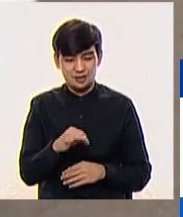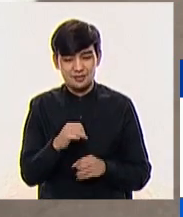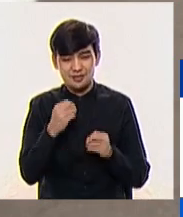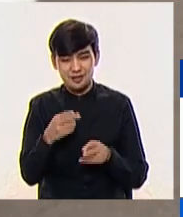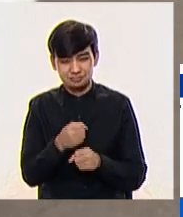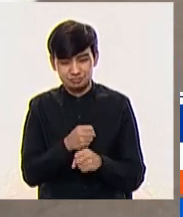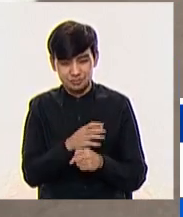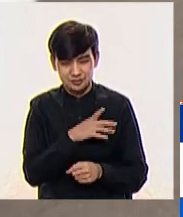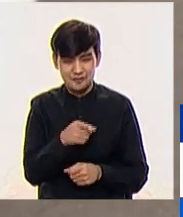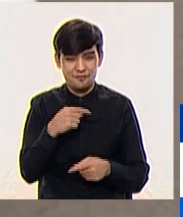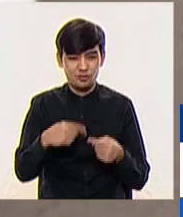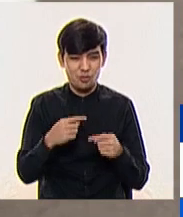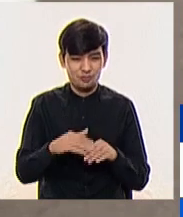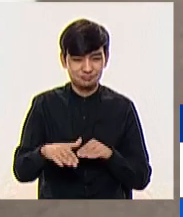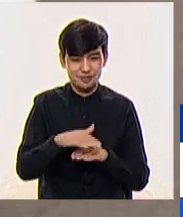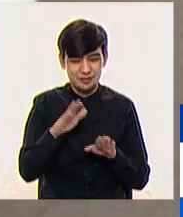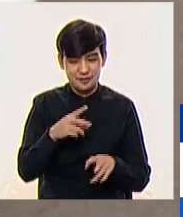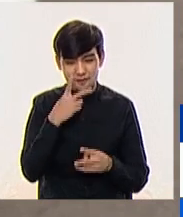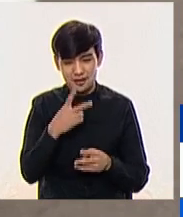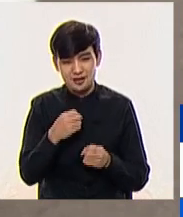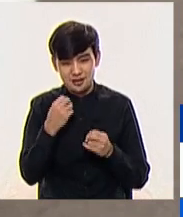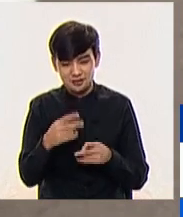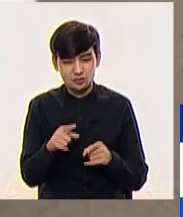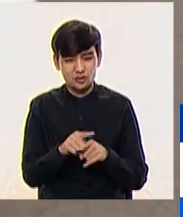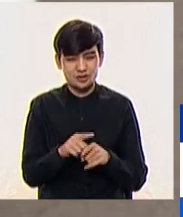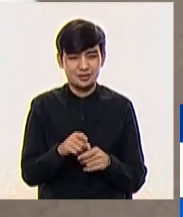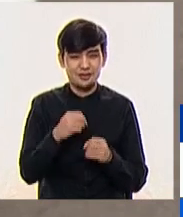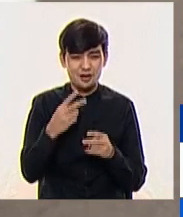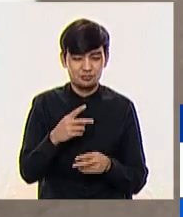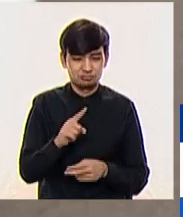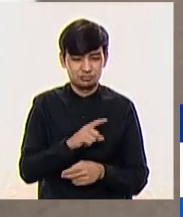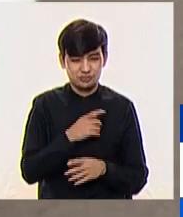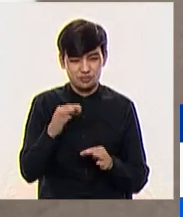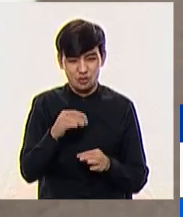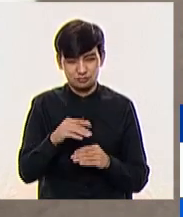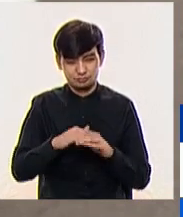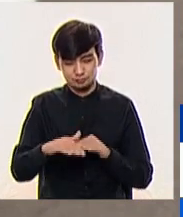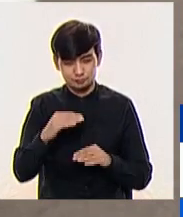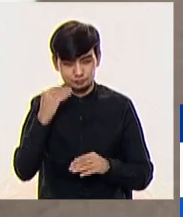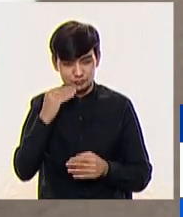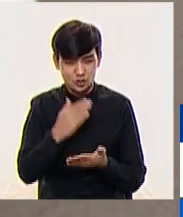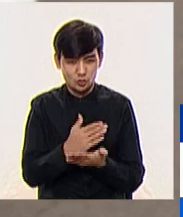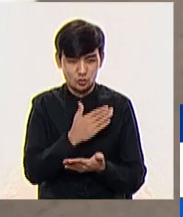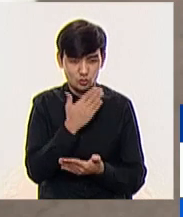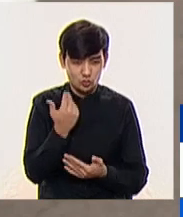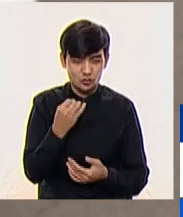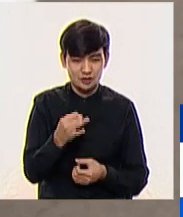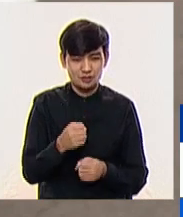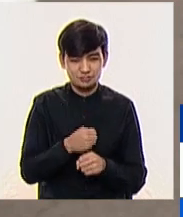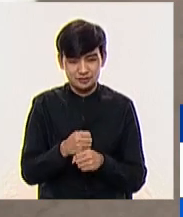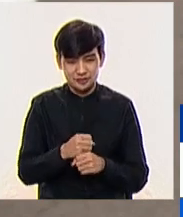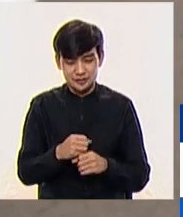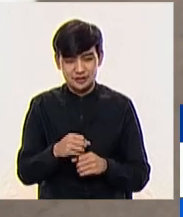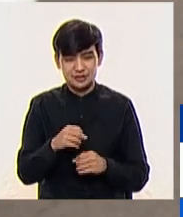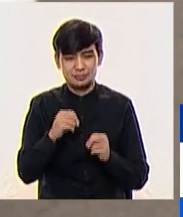как это футбольное поле выглядит, как профессионально оно постелено, как устроена